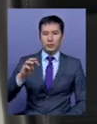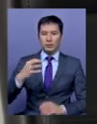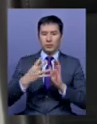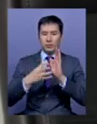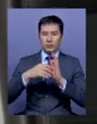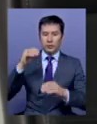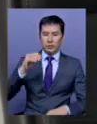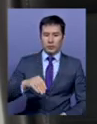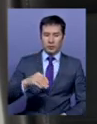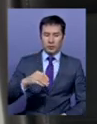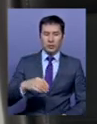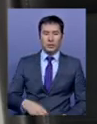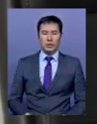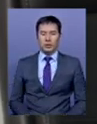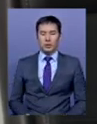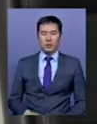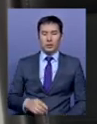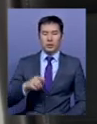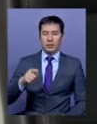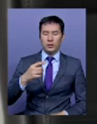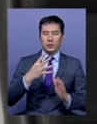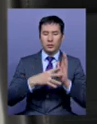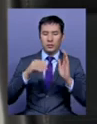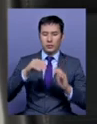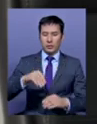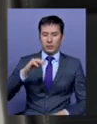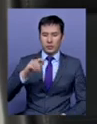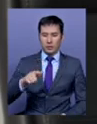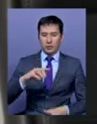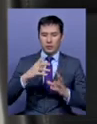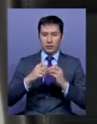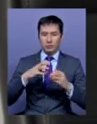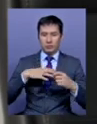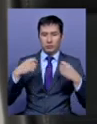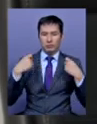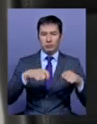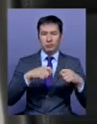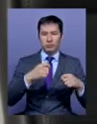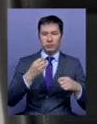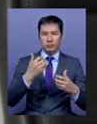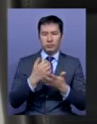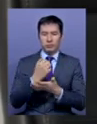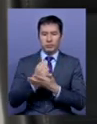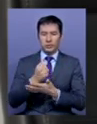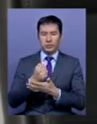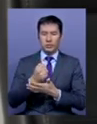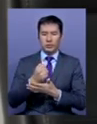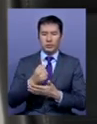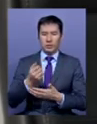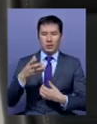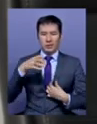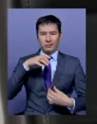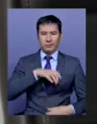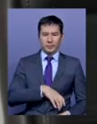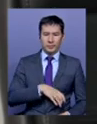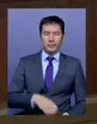1 900 000 теңге, 190 теңге, Орынбек 90 000 теңге пайда көріп, олар заңсыз қылмыс жасау арқылы тапқан ақшаларды өз бас